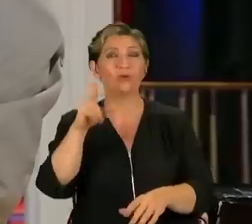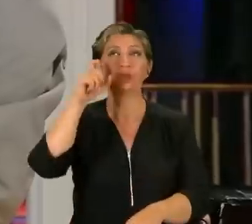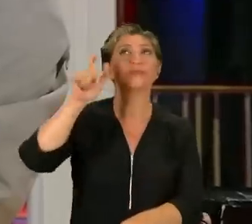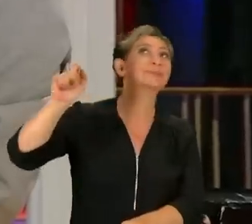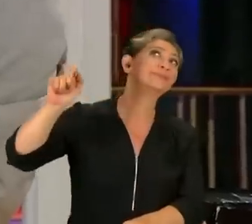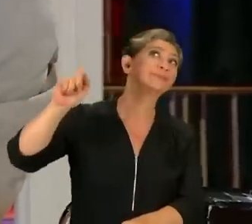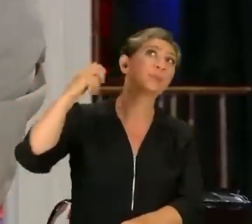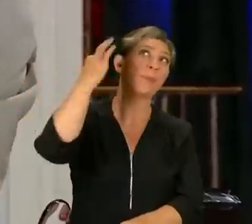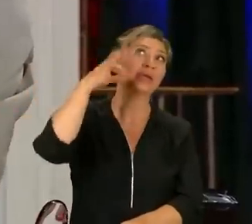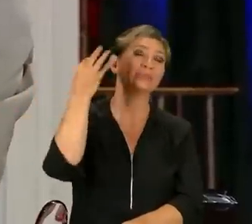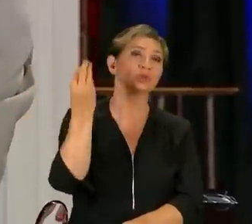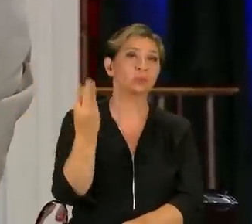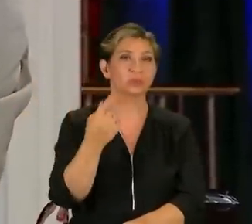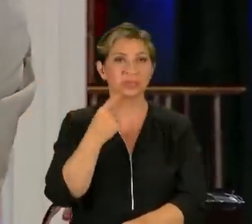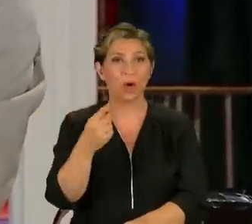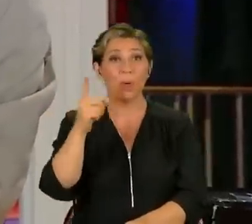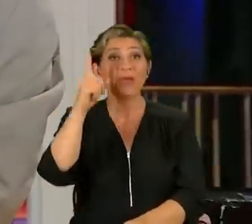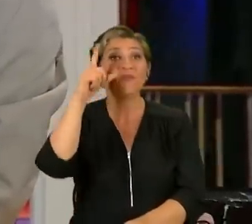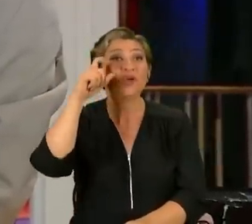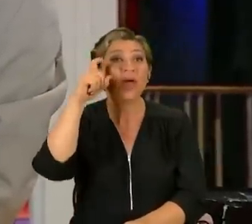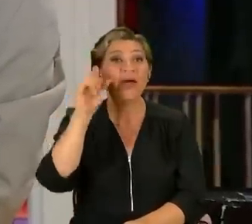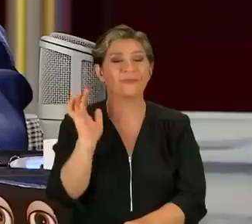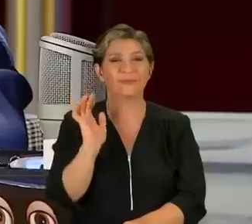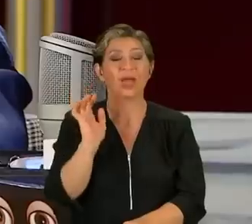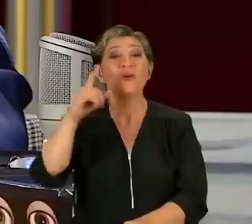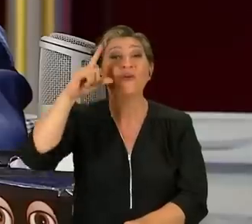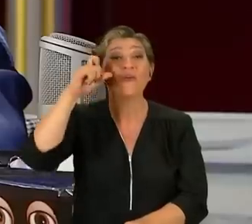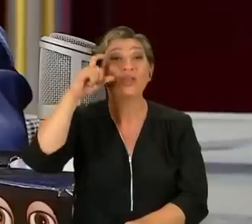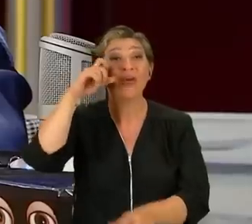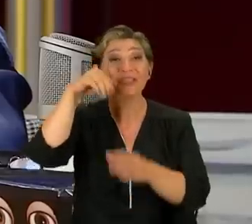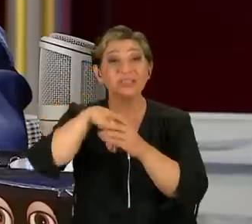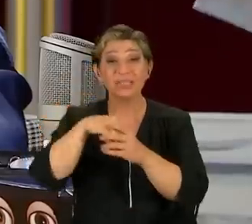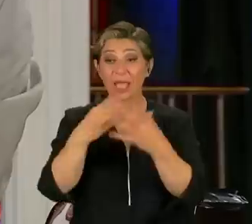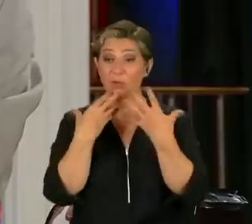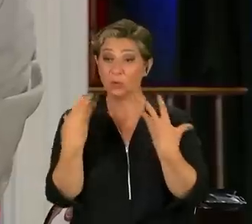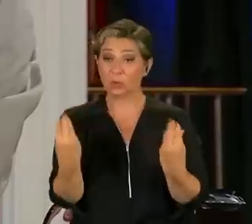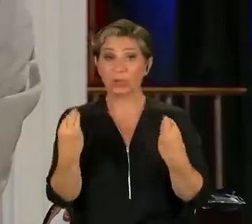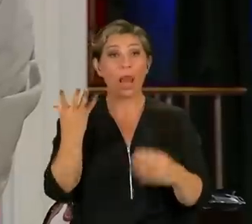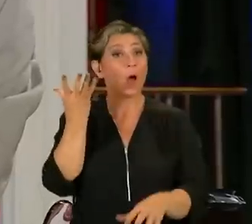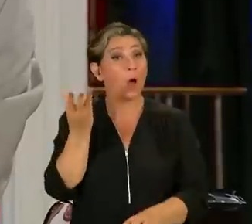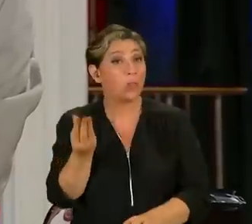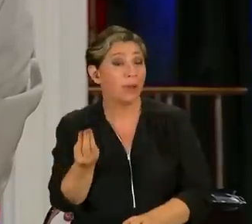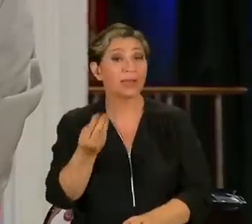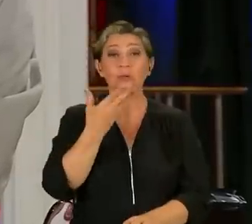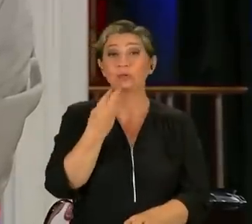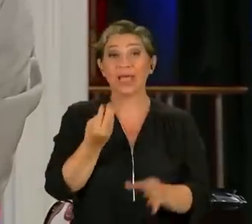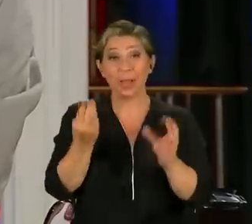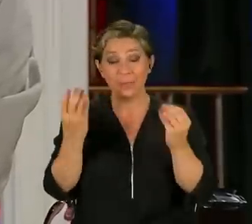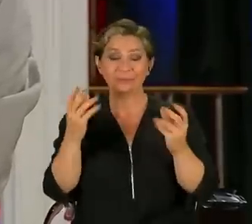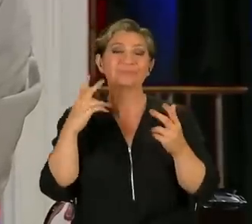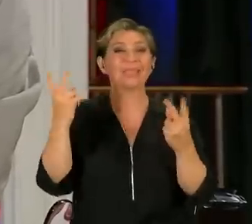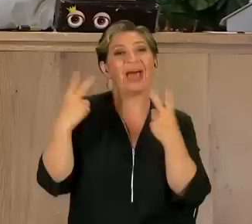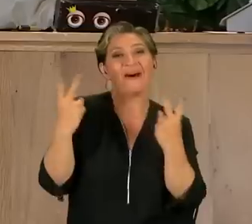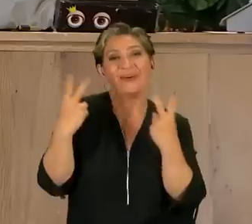Fotoğrafını çekiyor, makyajım güzel olmuş mu diye. O bir fotoğraf. Fotoğrafta güzel olmak, güzel çıkmak,